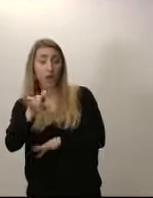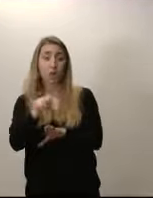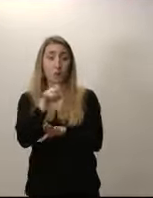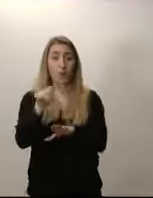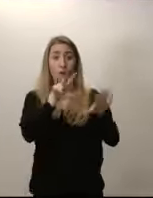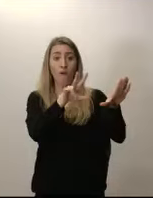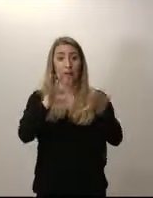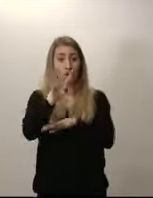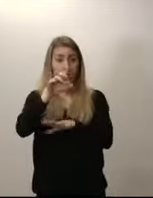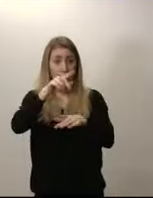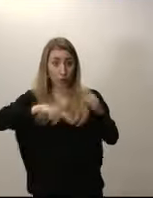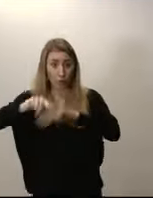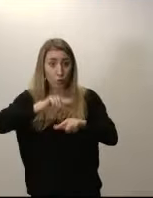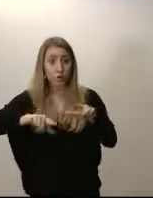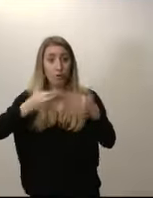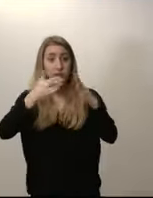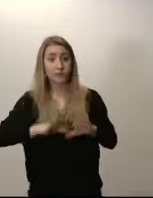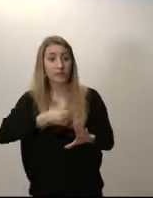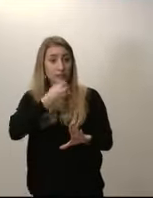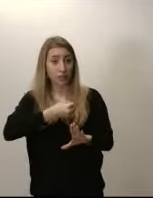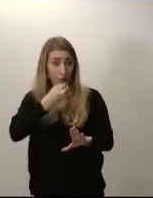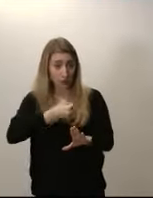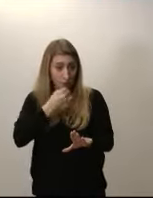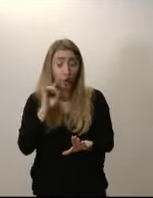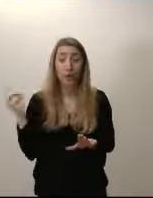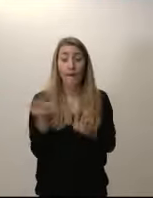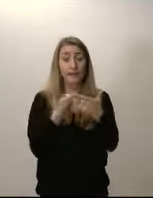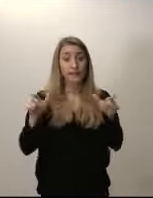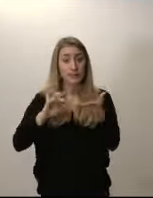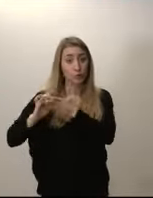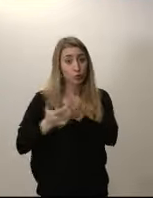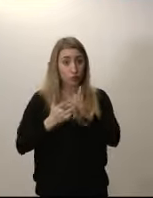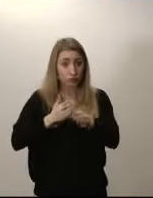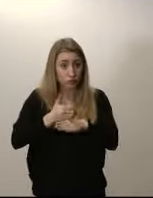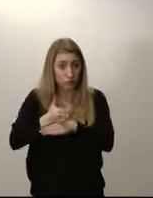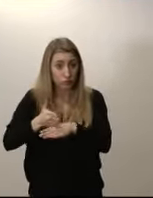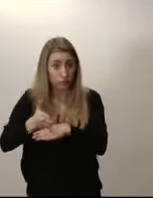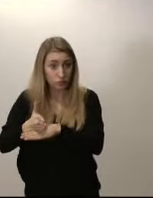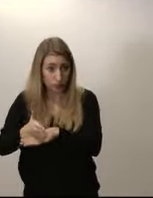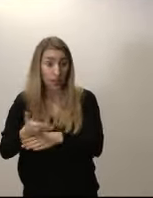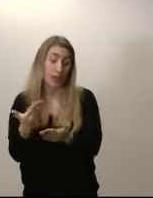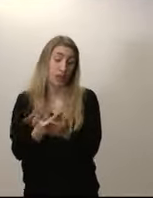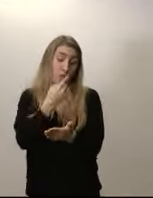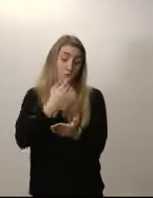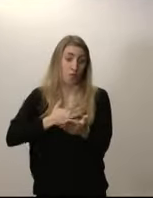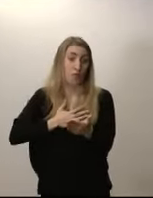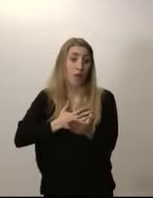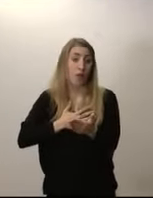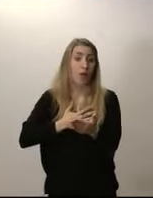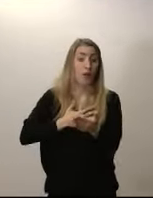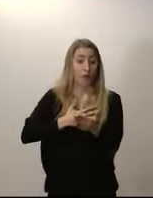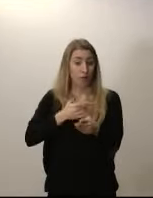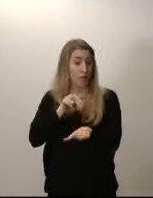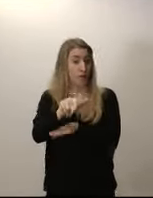de résidence senior, encore une fois accessible à tous. Et je pense que là aussi cette opération